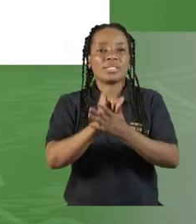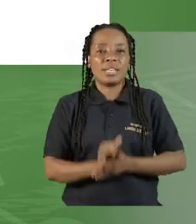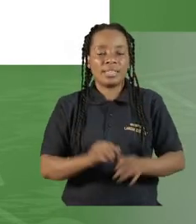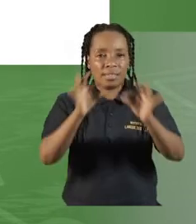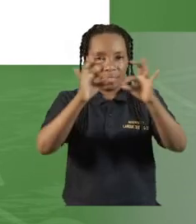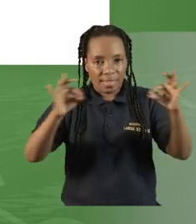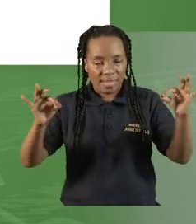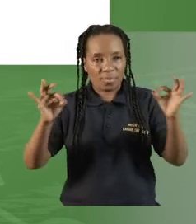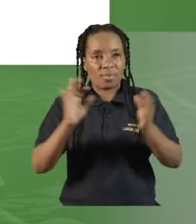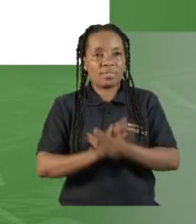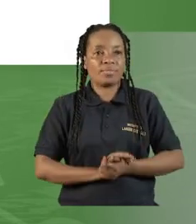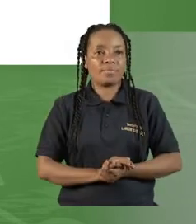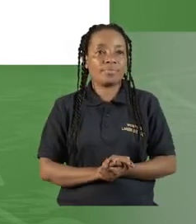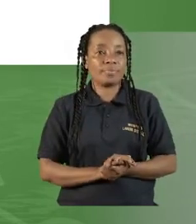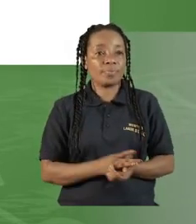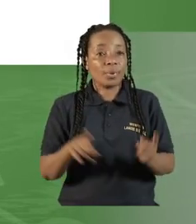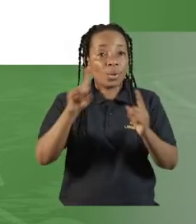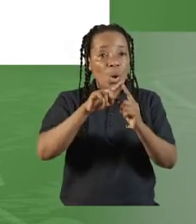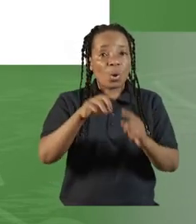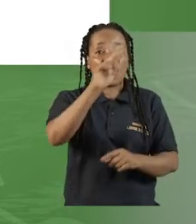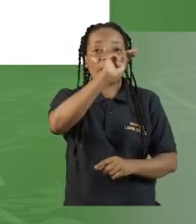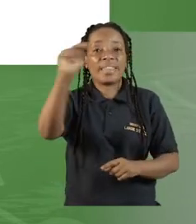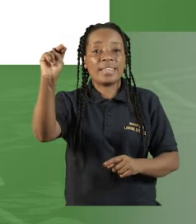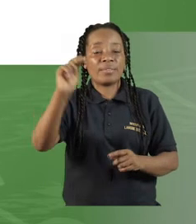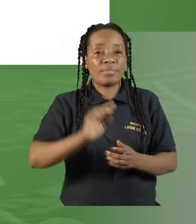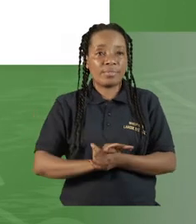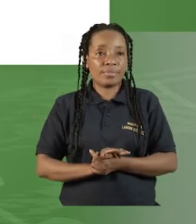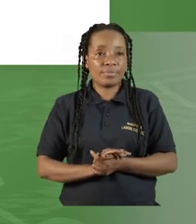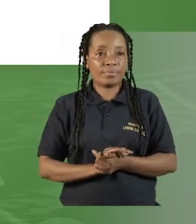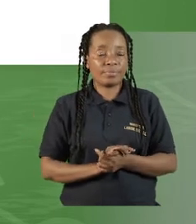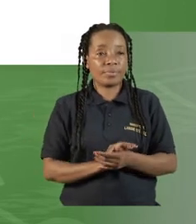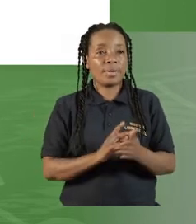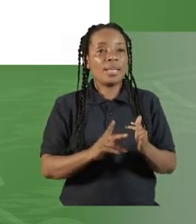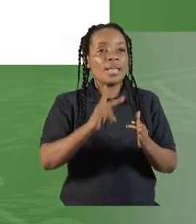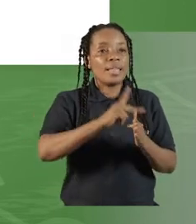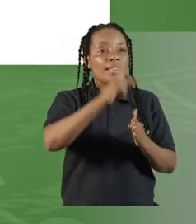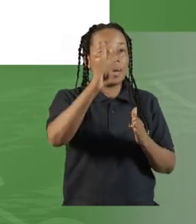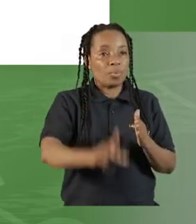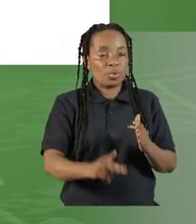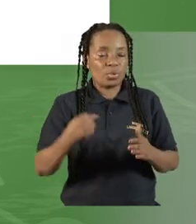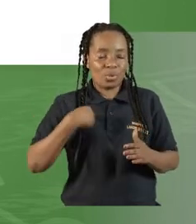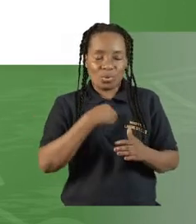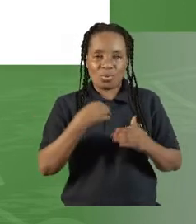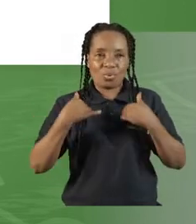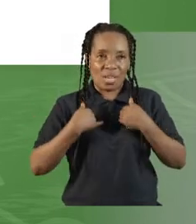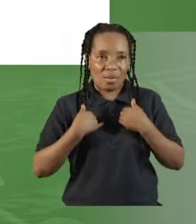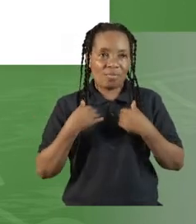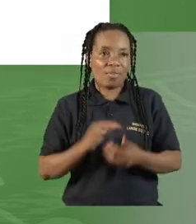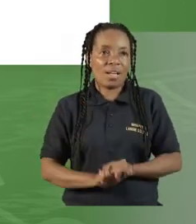Au niveau des produits, nous avons un atome